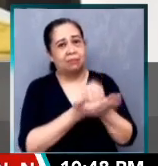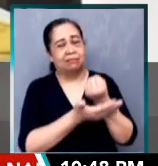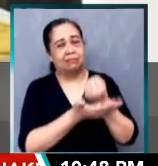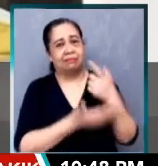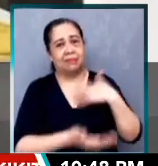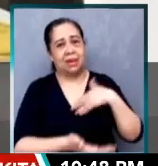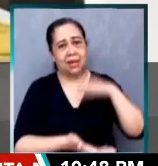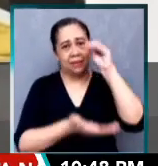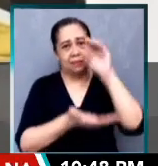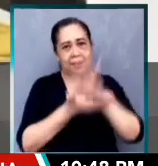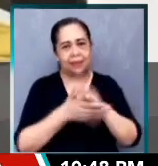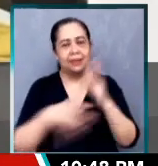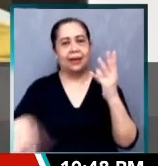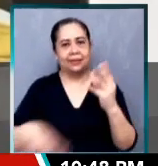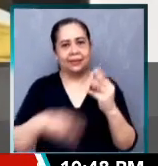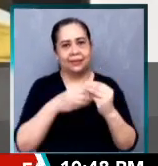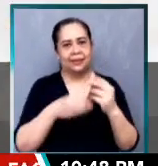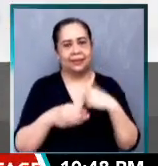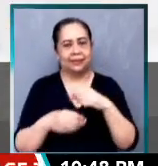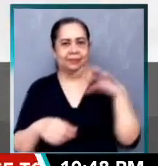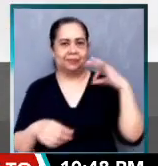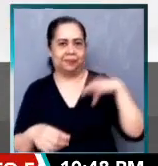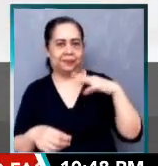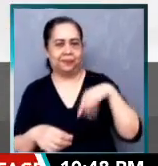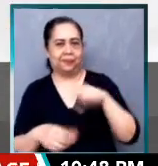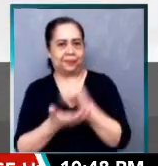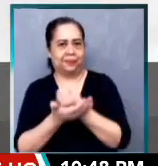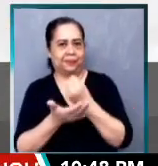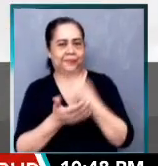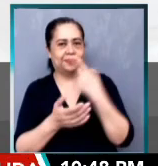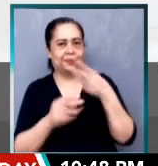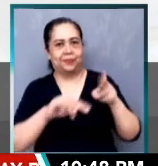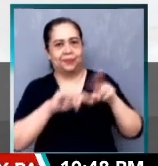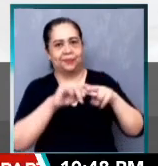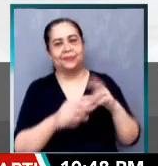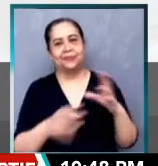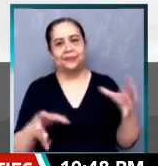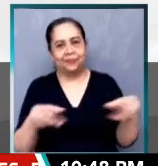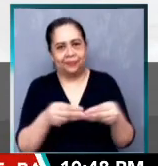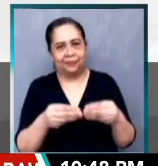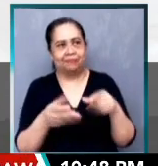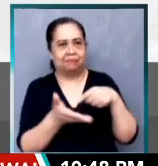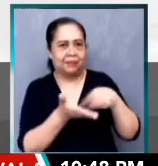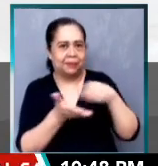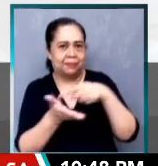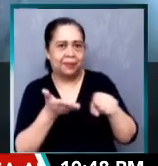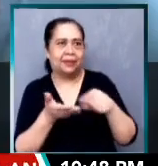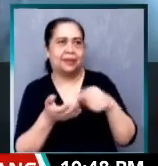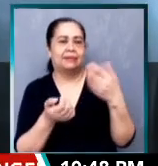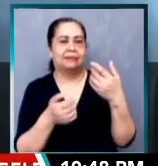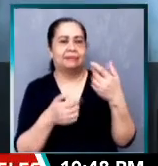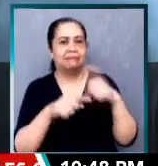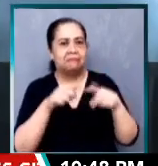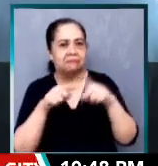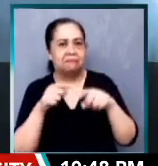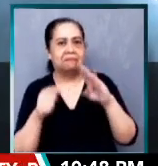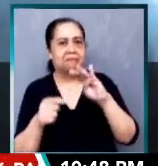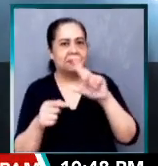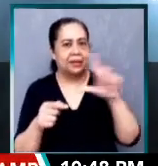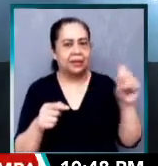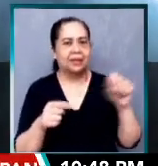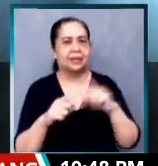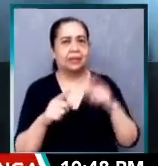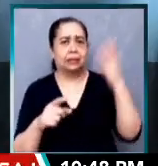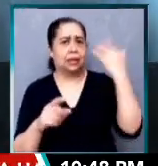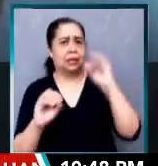po yung kita namin para pandagdag sa pangbayad sa mga bills, ganun. Dati po talaga, wala po akong hiling